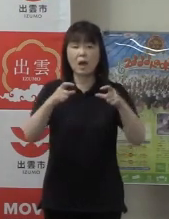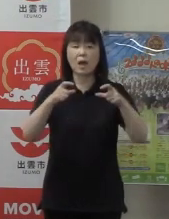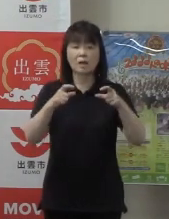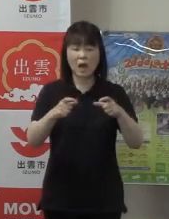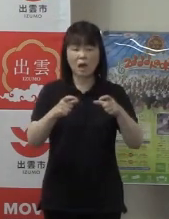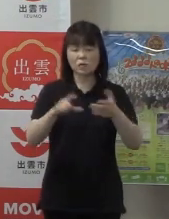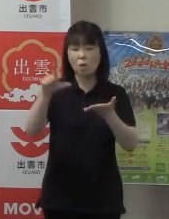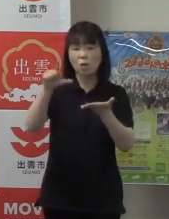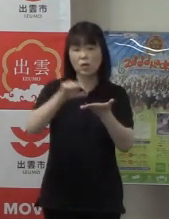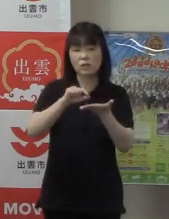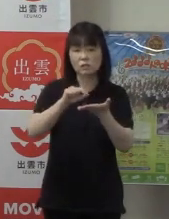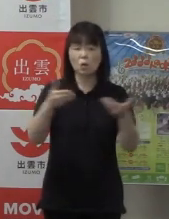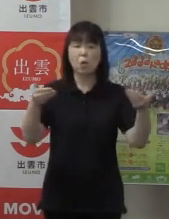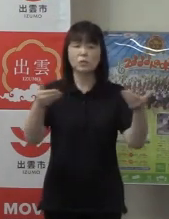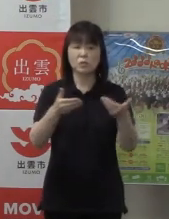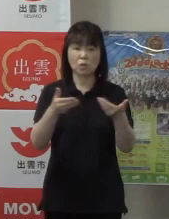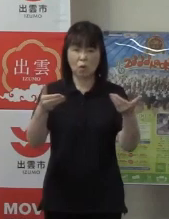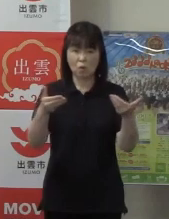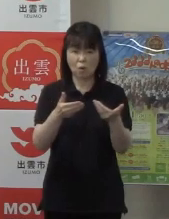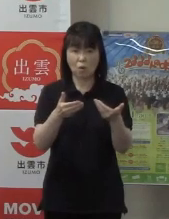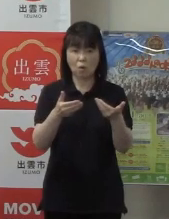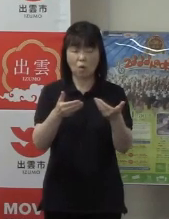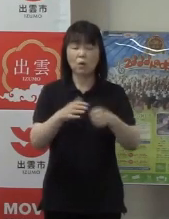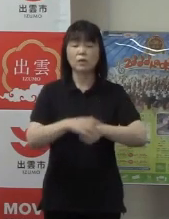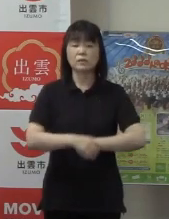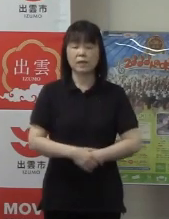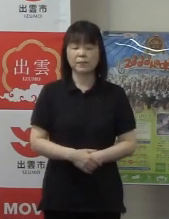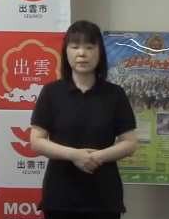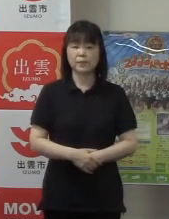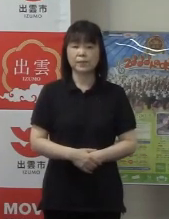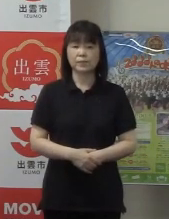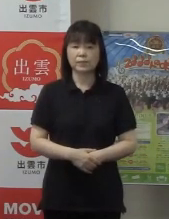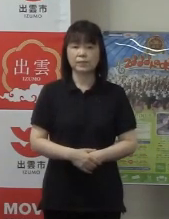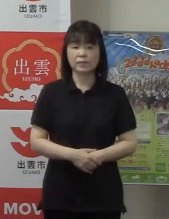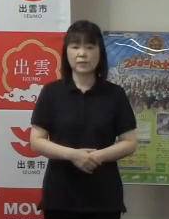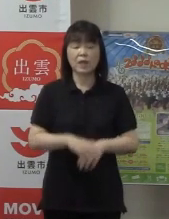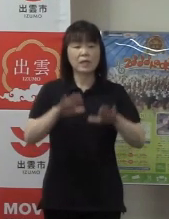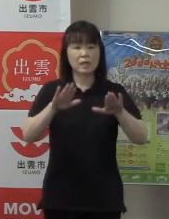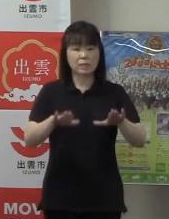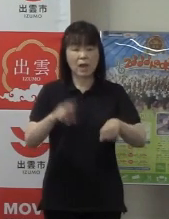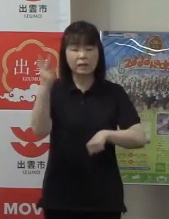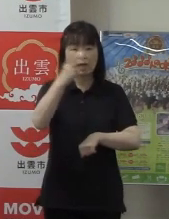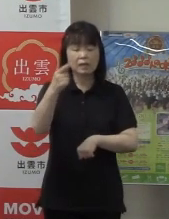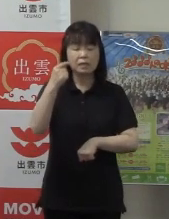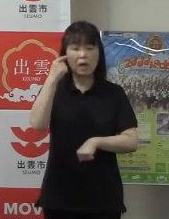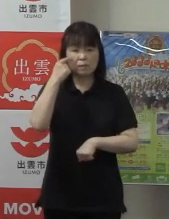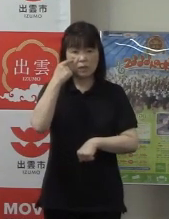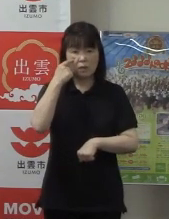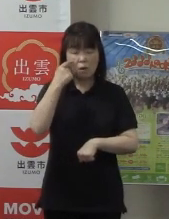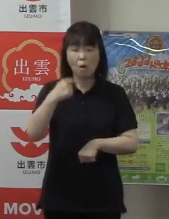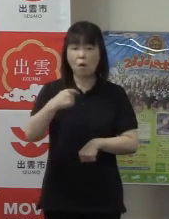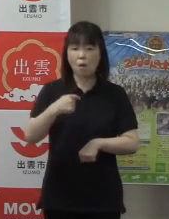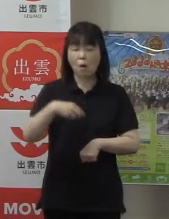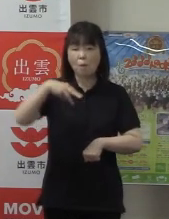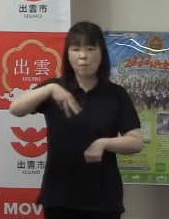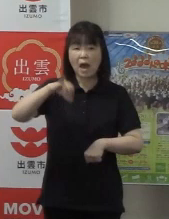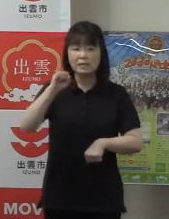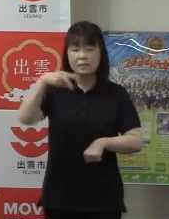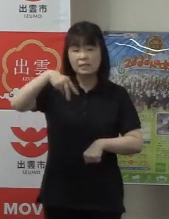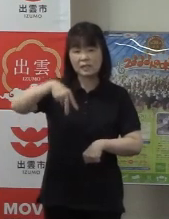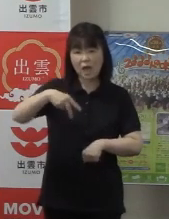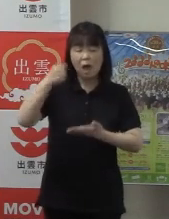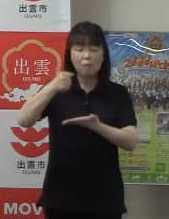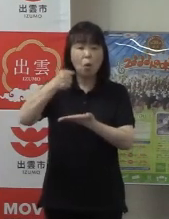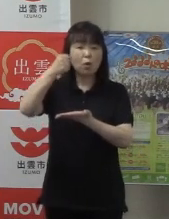マイナンバーカードの活用事業でありますが、これは今第2弾のマイナポイントを受